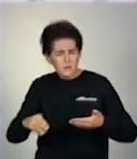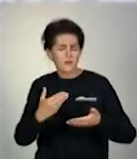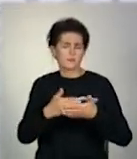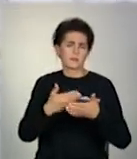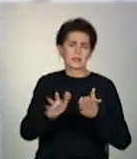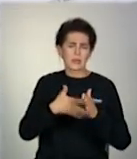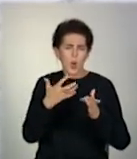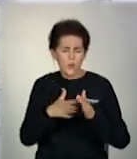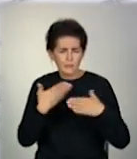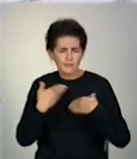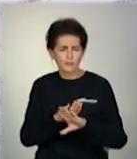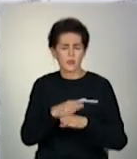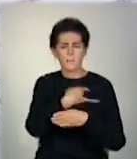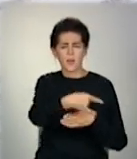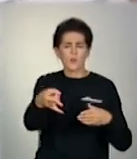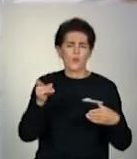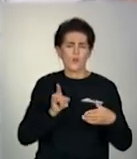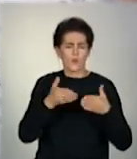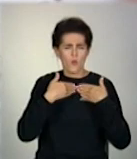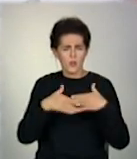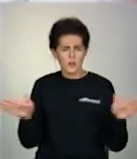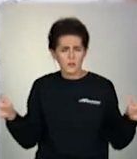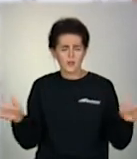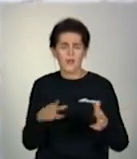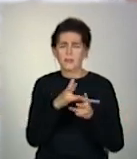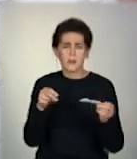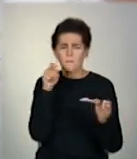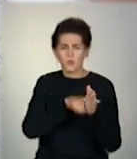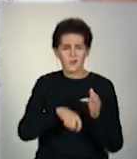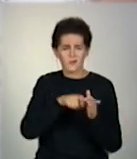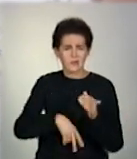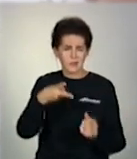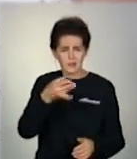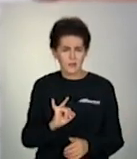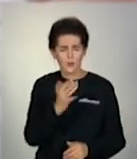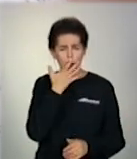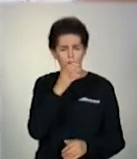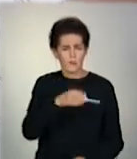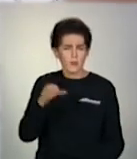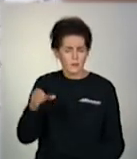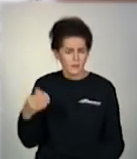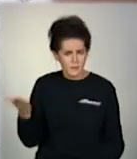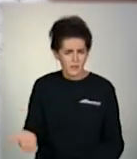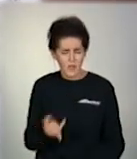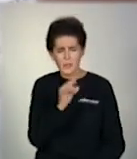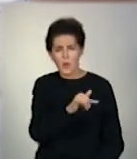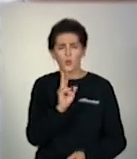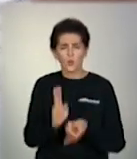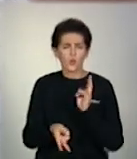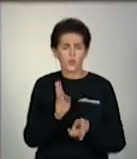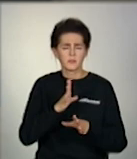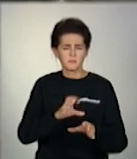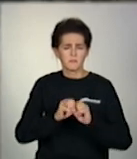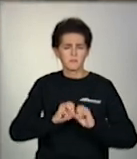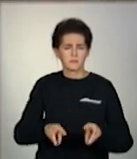що стекла на балконі вибиті, і відкрито все. Не перевірялось це отоплення. На кухні у нього протікав